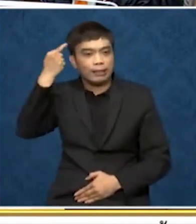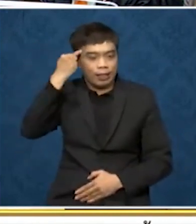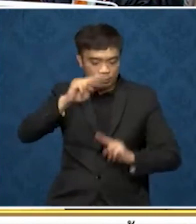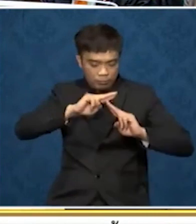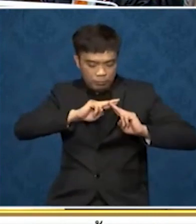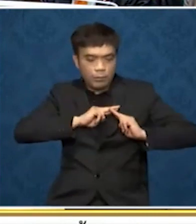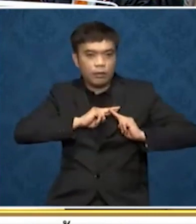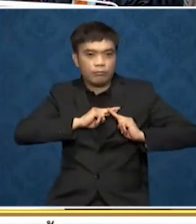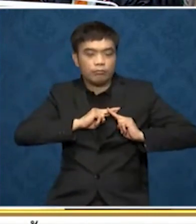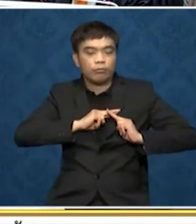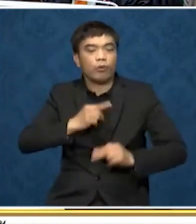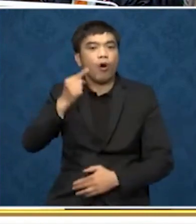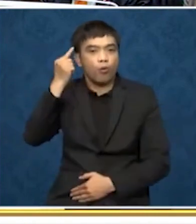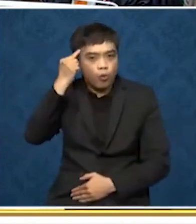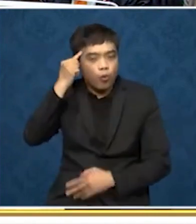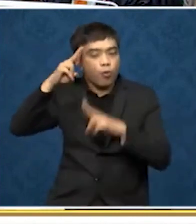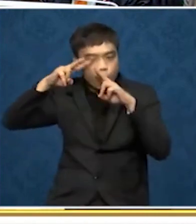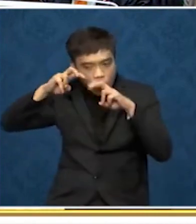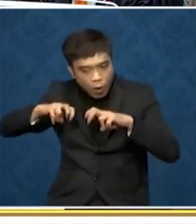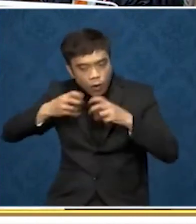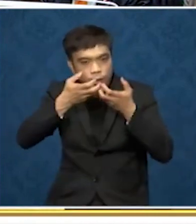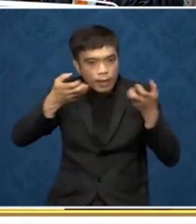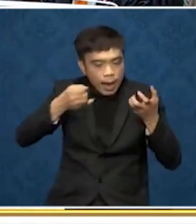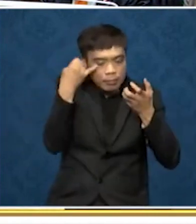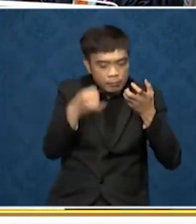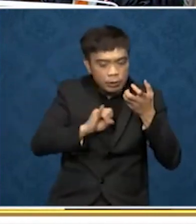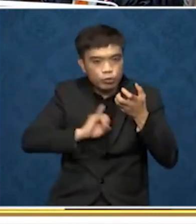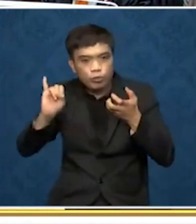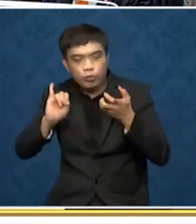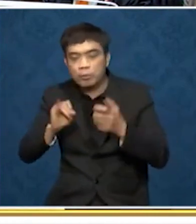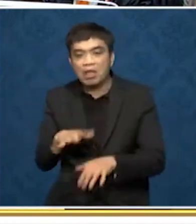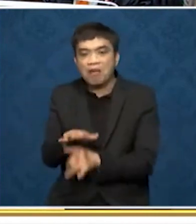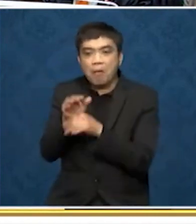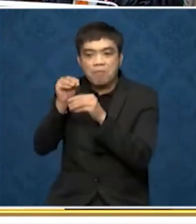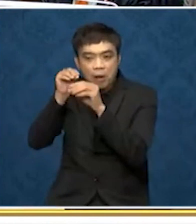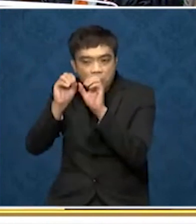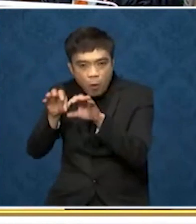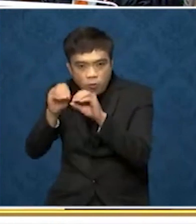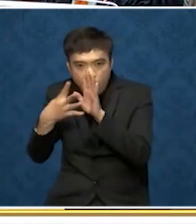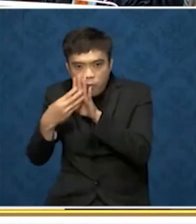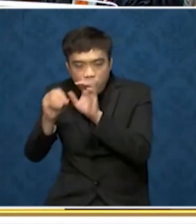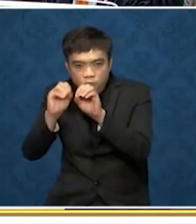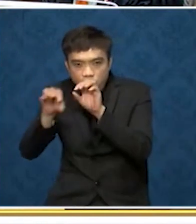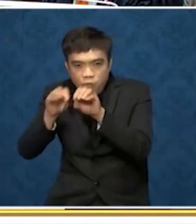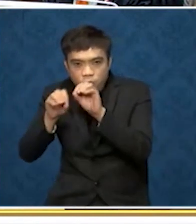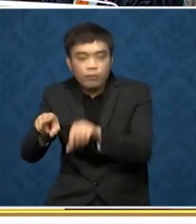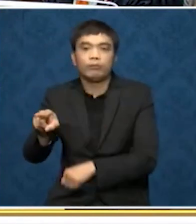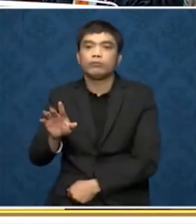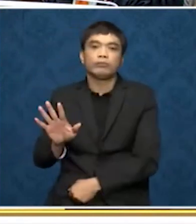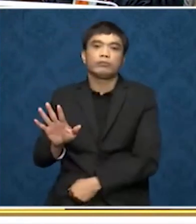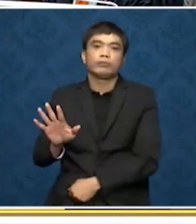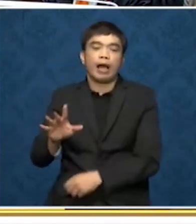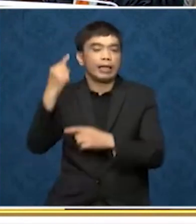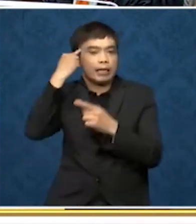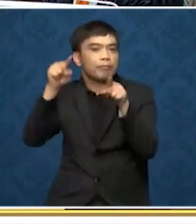เองนะคะรู้จักคิดวิเคราะห์แยกแยะแต่ท่านกลับอยากจะโขกสมองโขกความคิดชุดความคิดของเด็กให้ออกมาเป็น